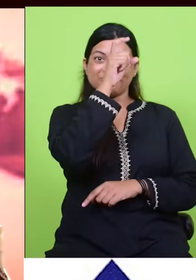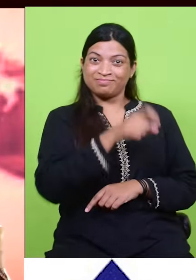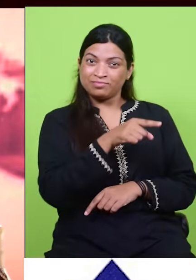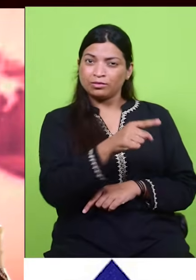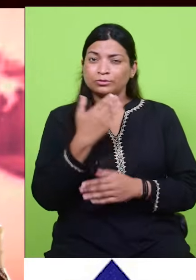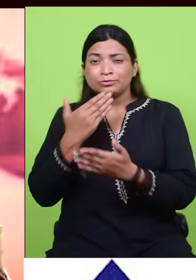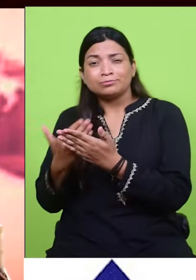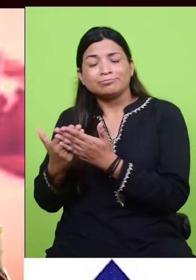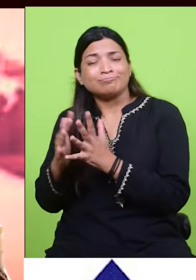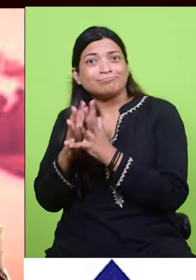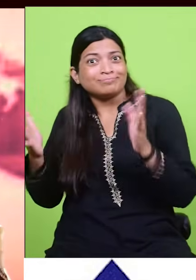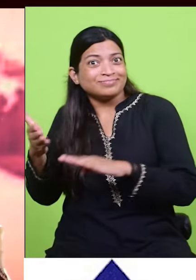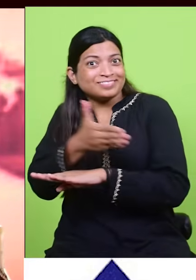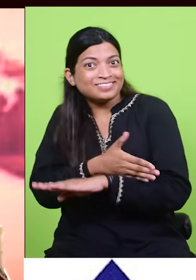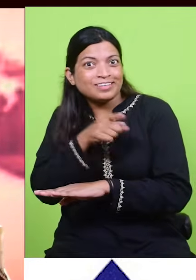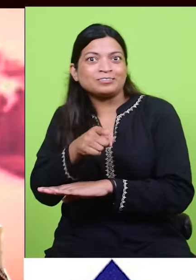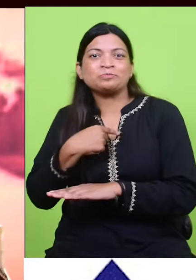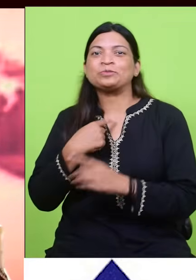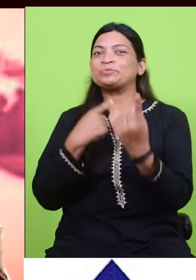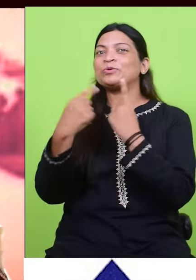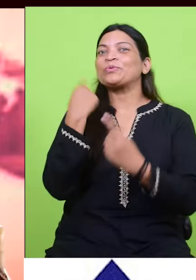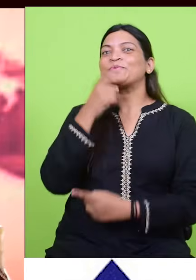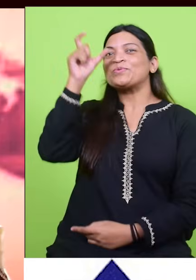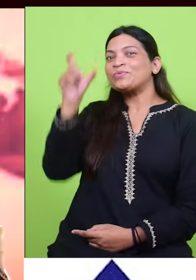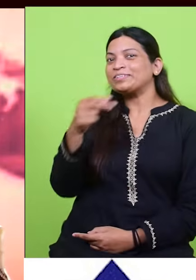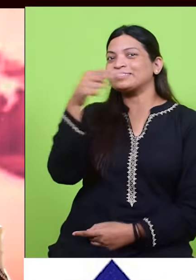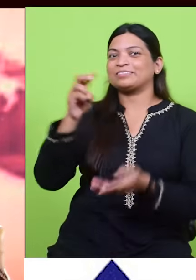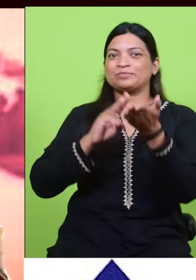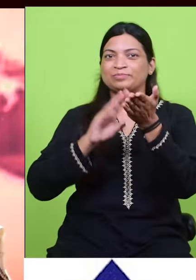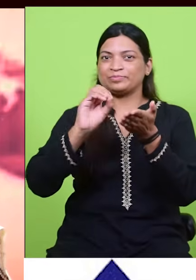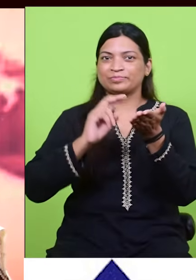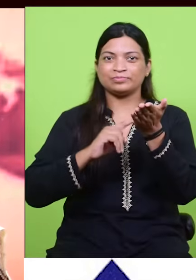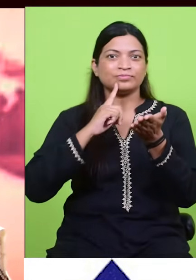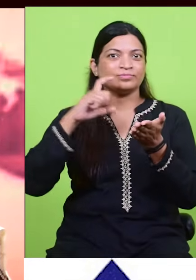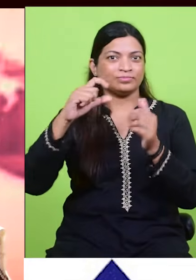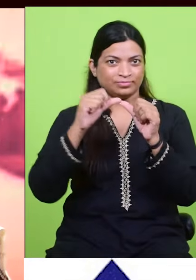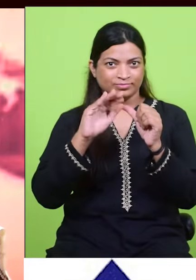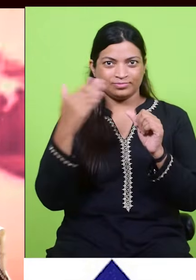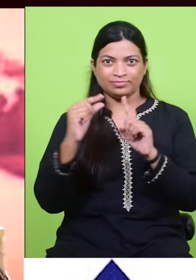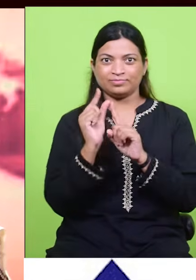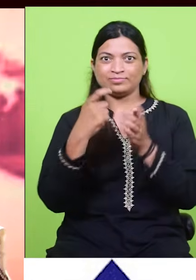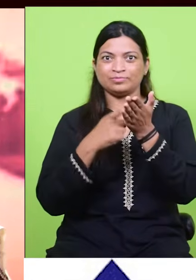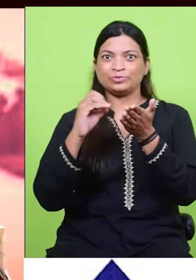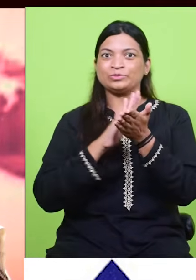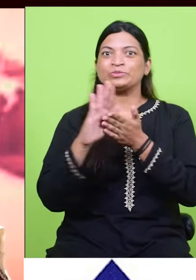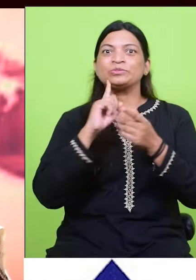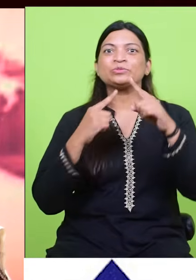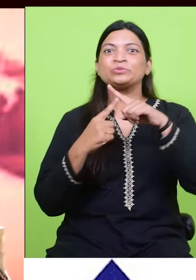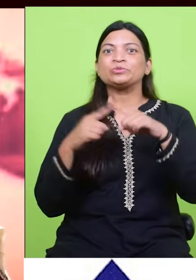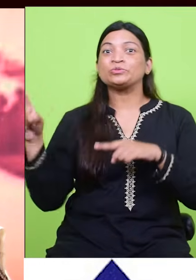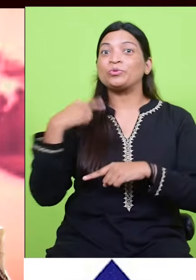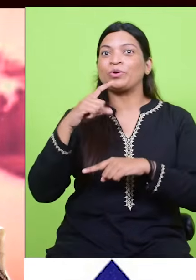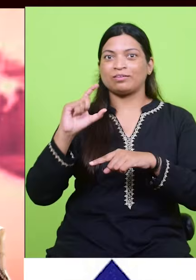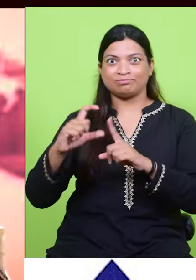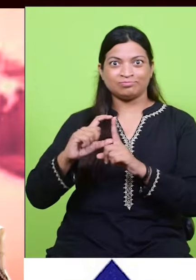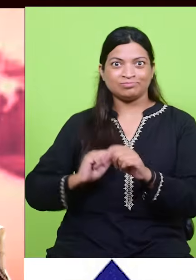जिनका धन्यवाद करते हुए गुरदीप की माताजी थक नहीं रही थी। मैं बात कर रही हूँ मोनिका पुरोहित मैम की, जो कि डायरेक्टर हैं